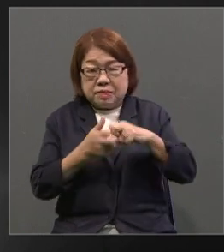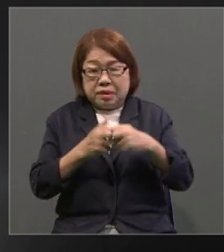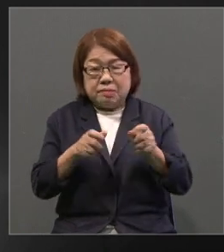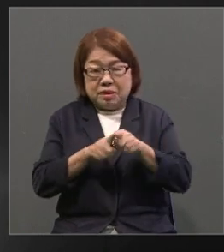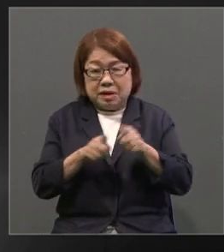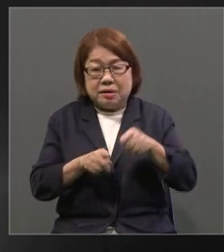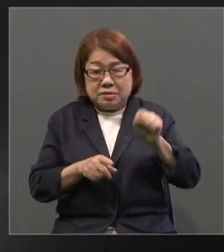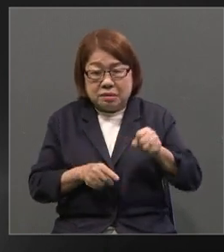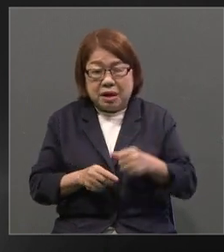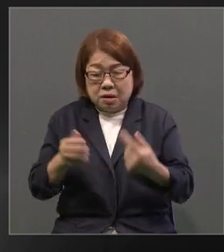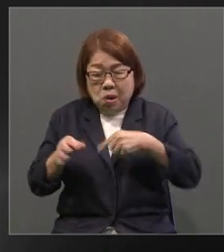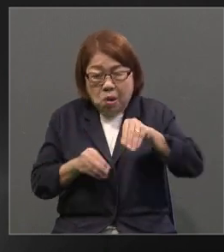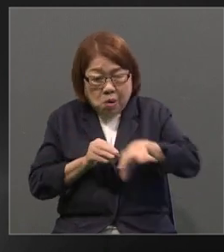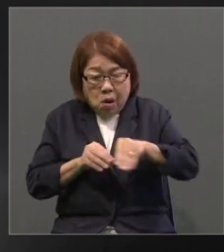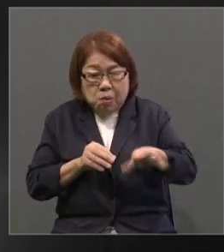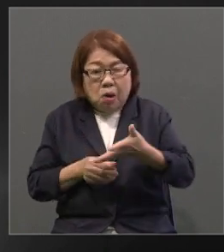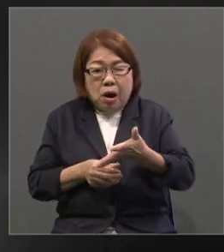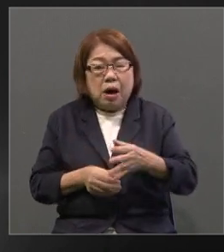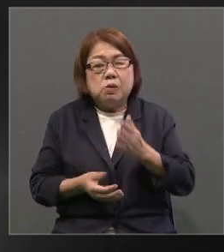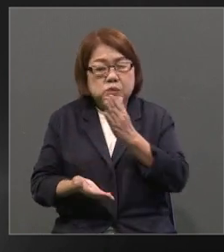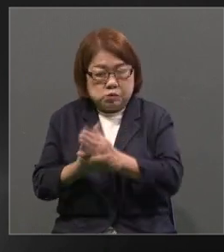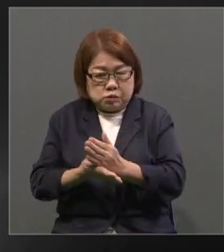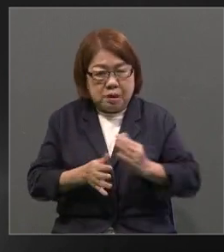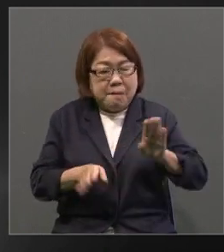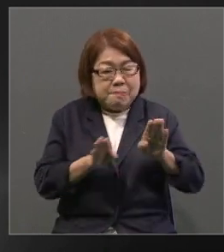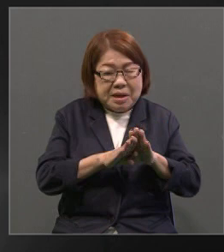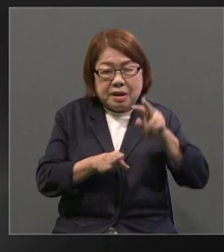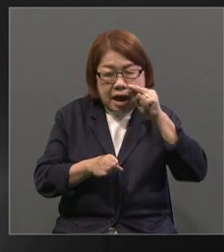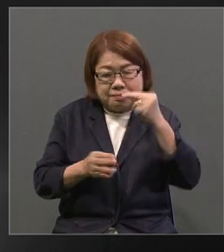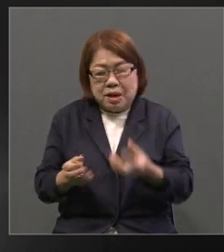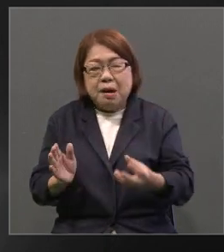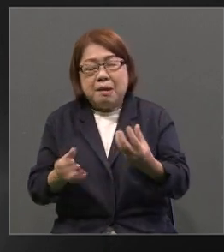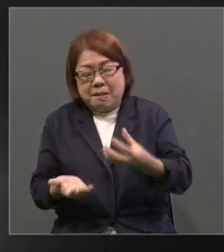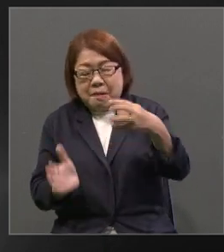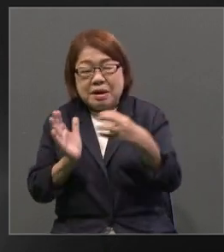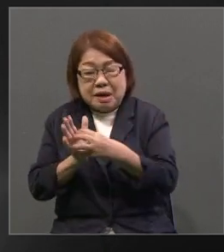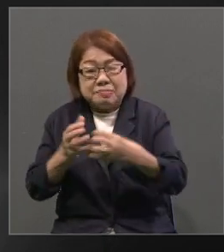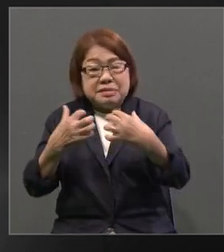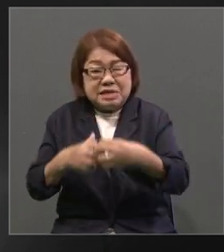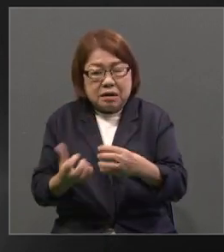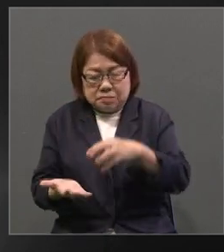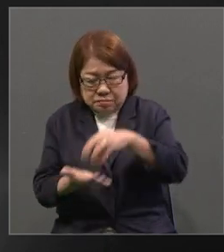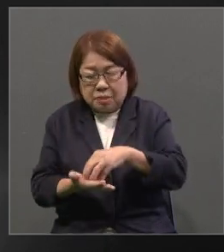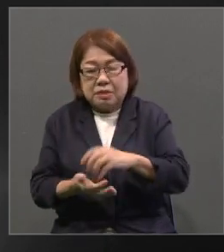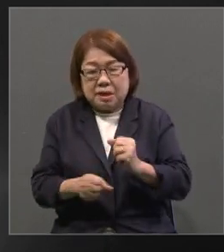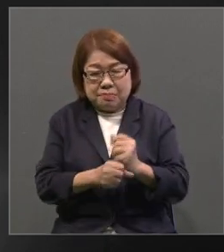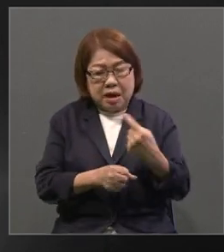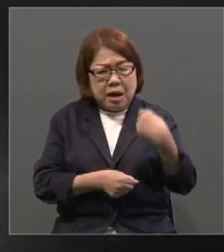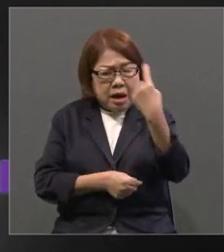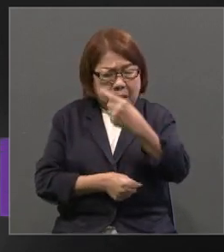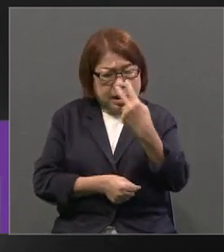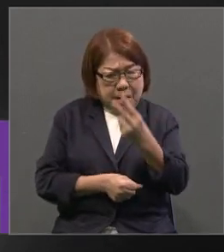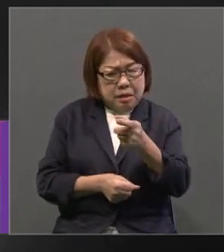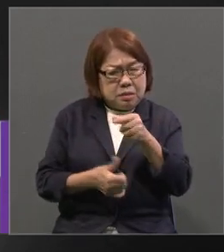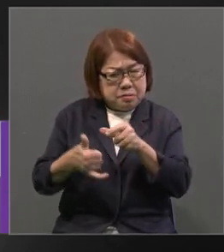เขาจำเป็นต้องงดจ่ายน้ำไปซ่อมให้เสร็จก่อนดังนั้นนะครับประชาชนต้องช่วยกันเป็นหูเป็นตาแล้วล่ะถ้าพบเห็นเหตุการณ์หรือว่าทราบเบาะแสคน